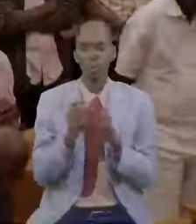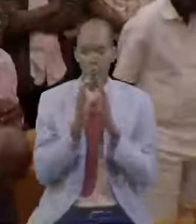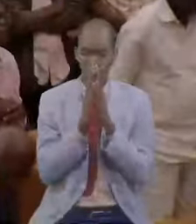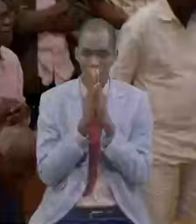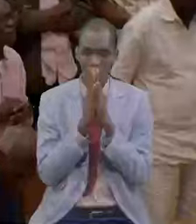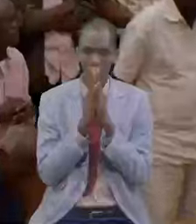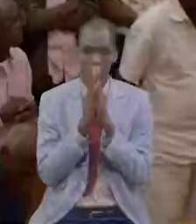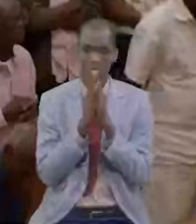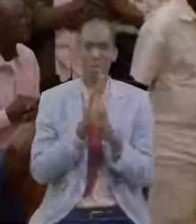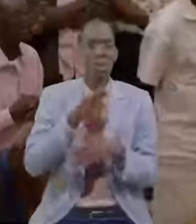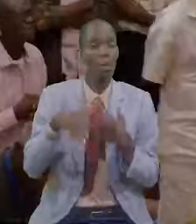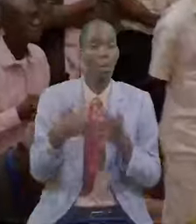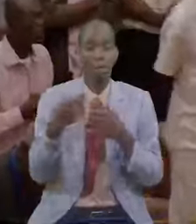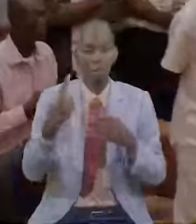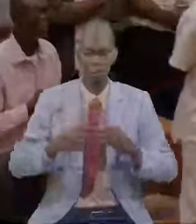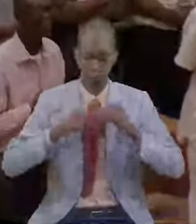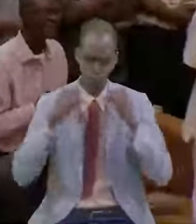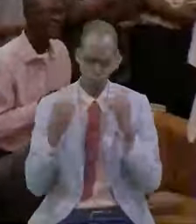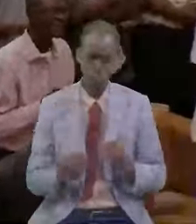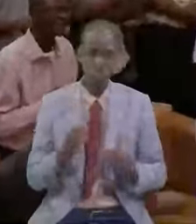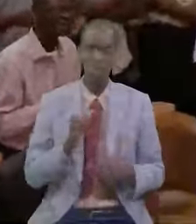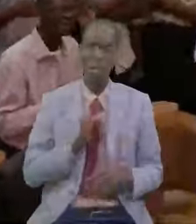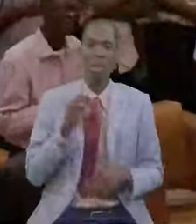Toute la force dont j'ai besoin.